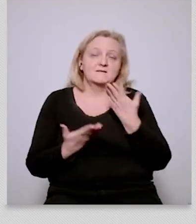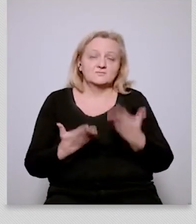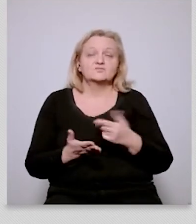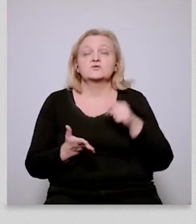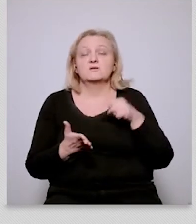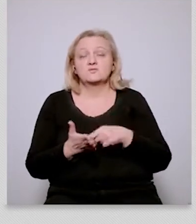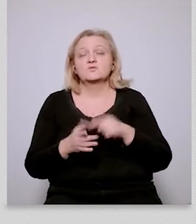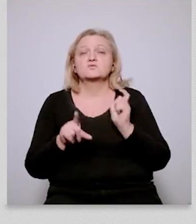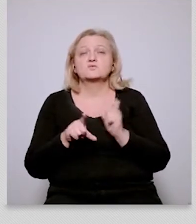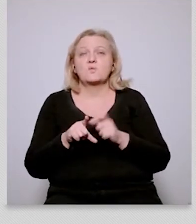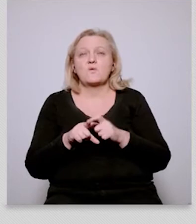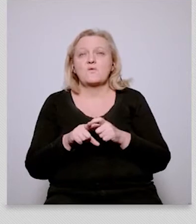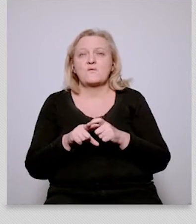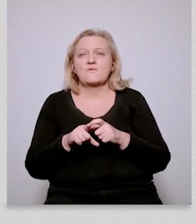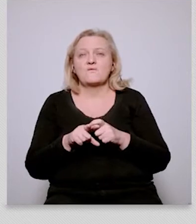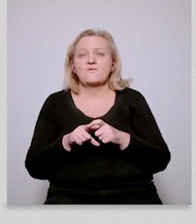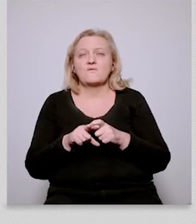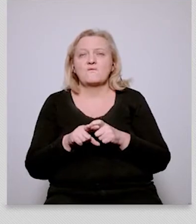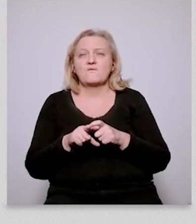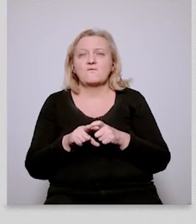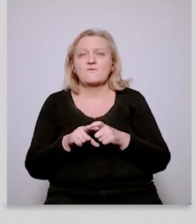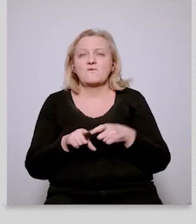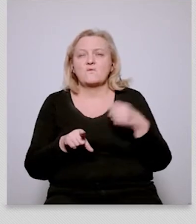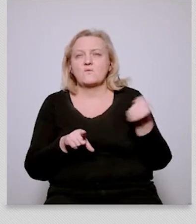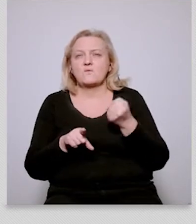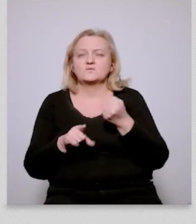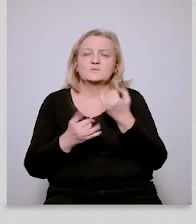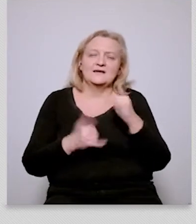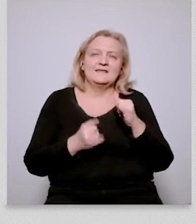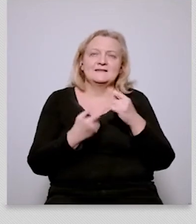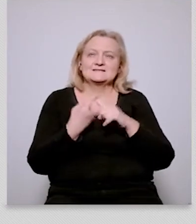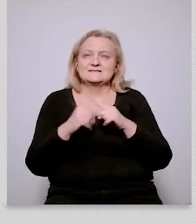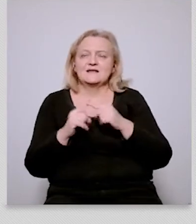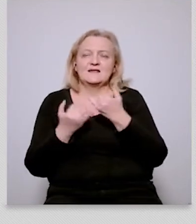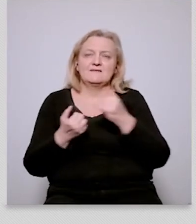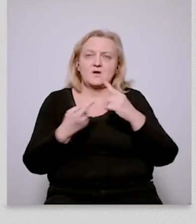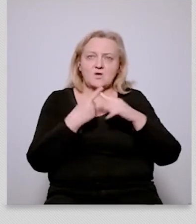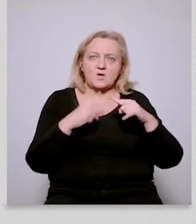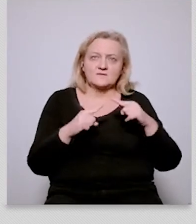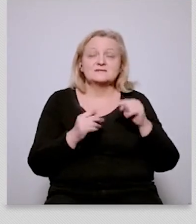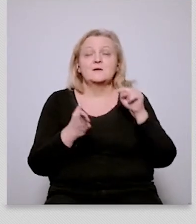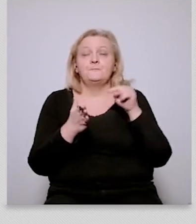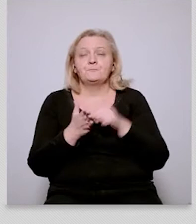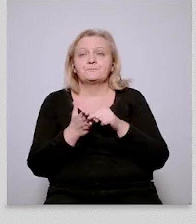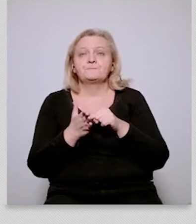tutaj to słowo jakby pada w innym znaczeniu w innych kontekstach ale to